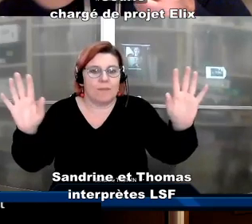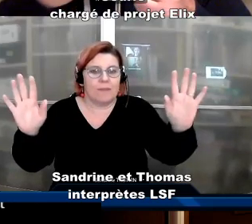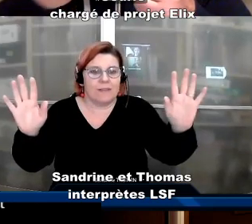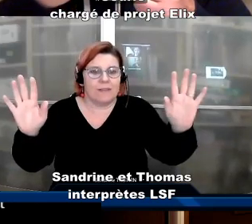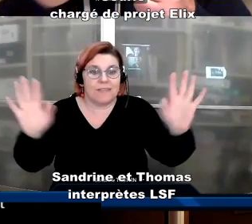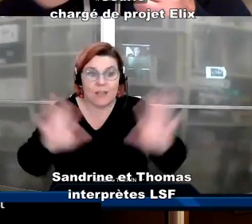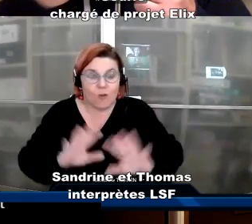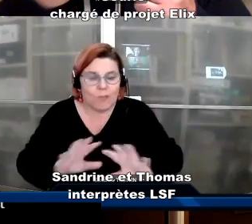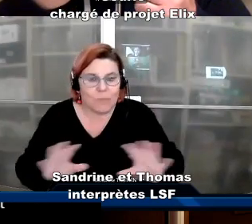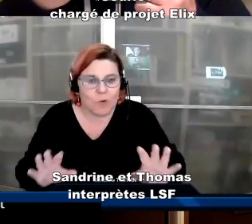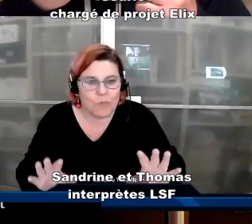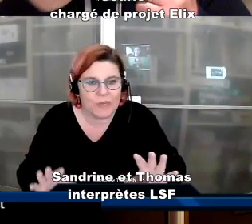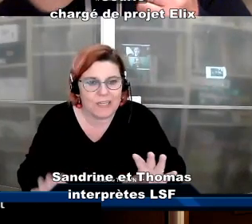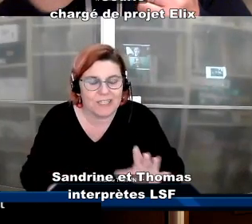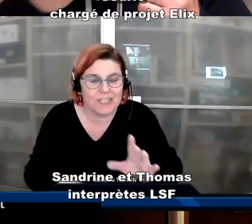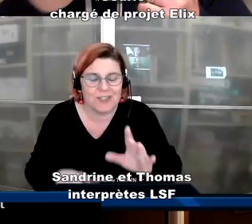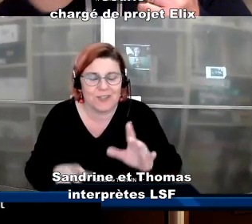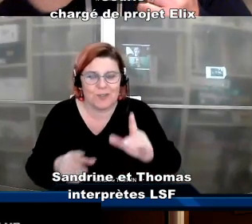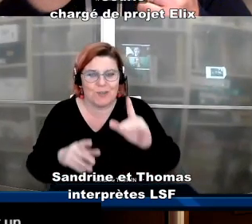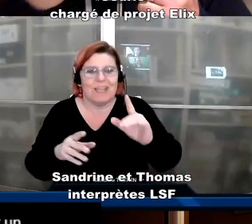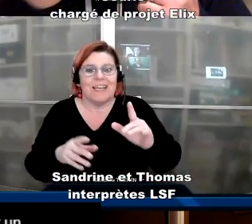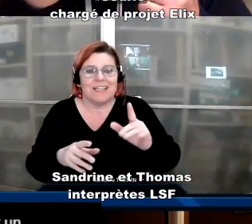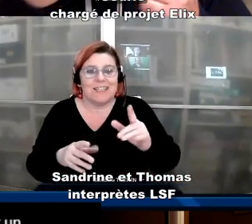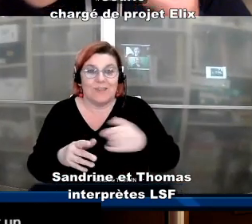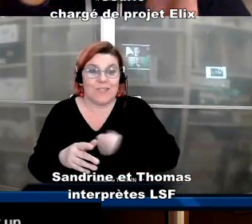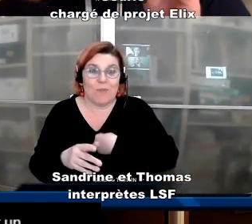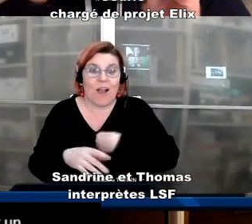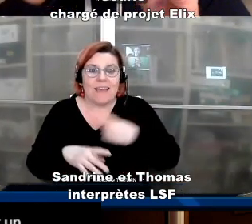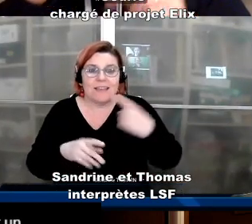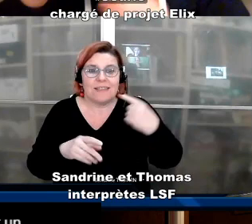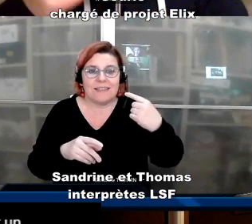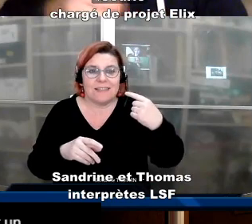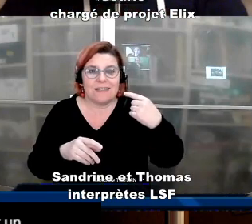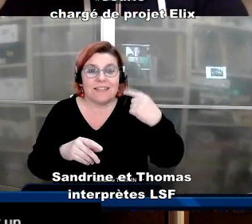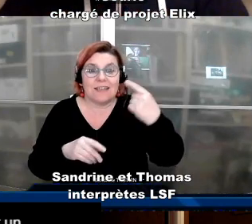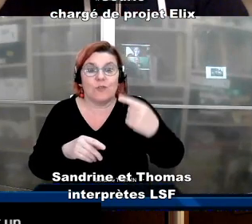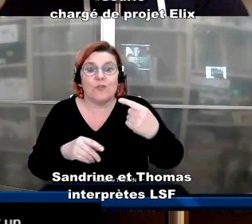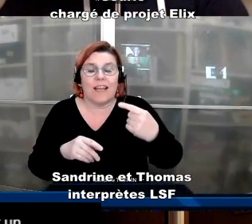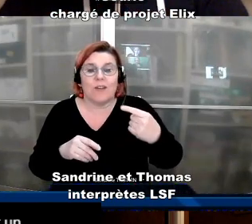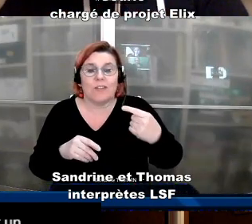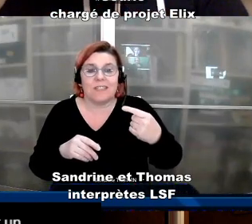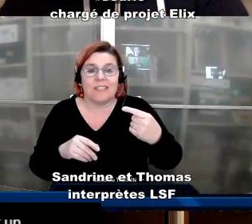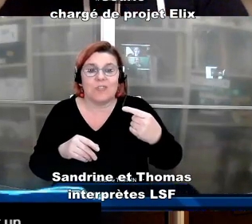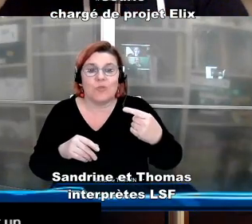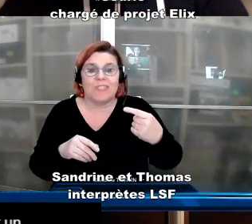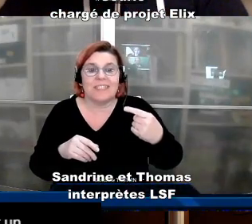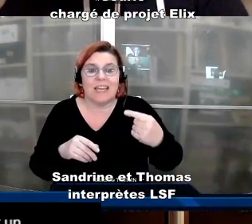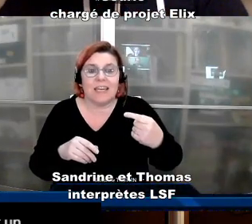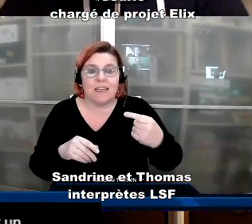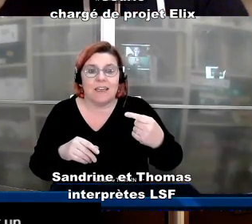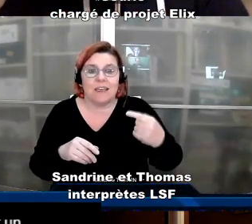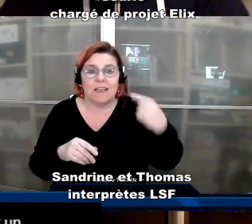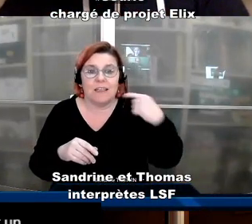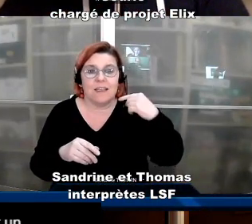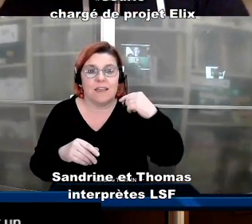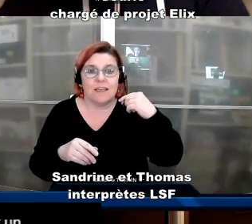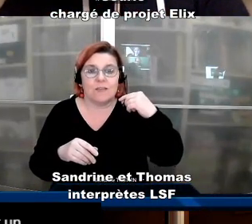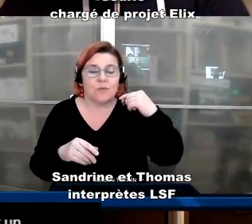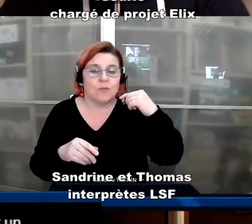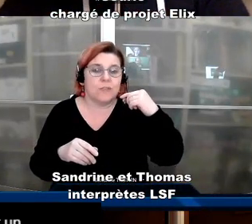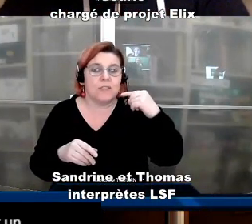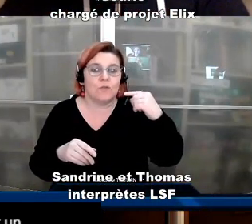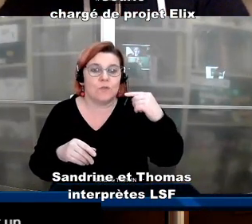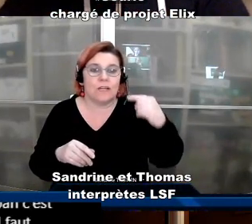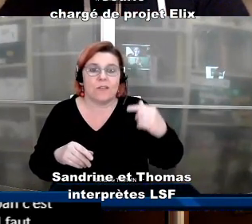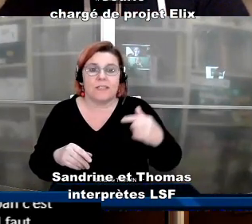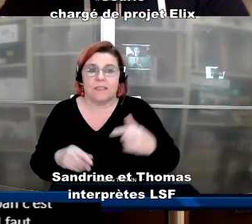Pardon, Laurent, ça a complètement coupé. Désolé. C'est bon. Non, c'est moi. Dis-moi le dernier truc que tu as dit. Oui.